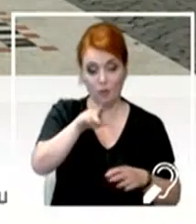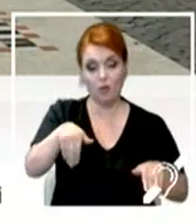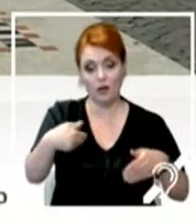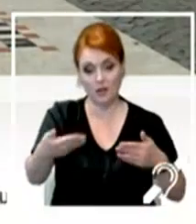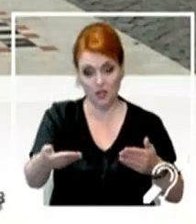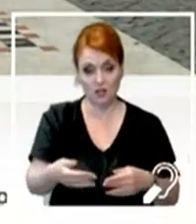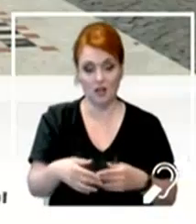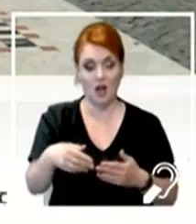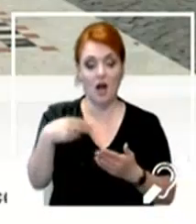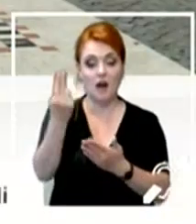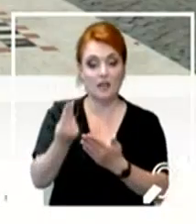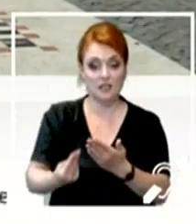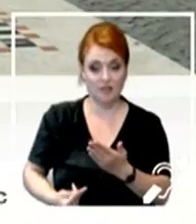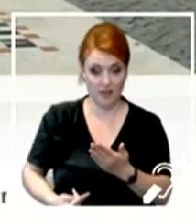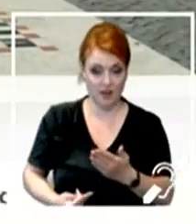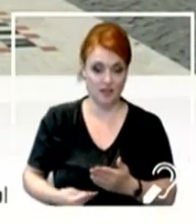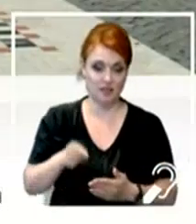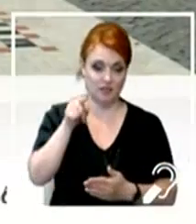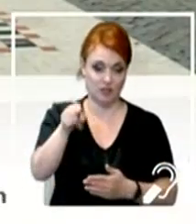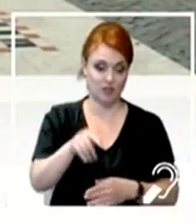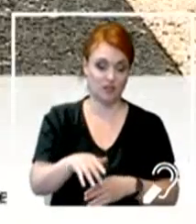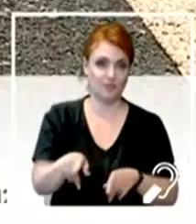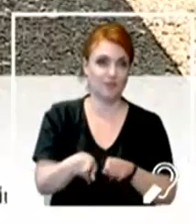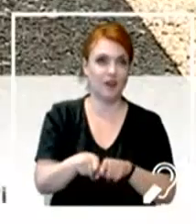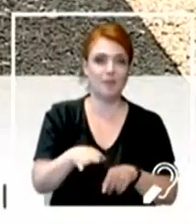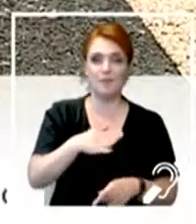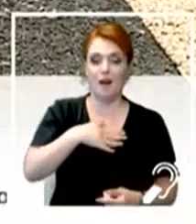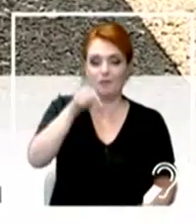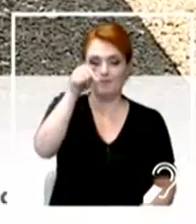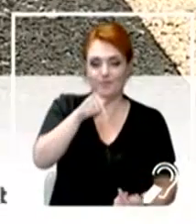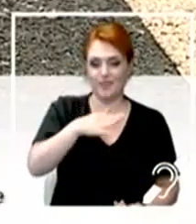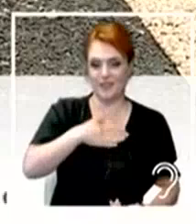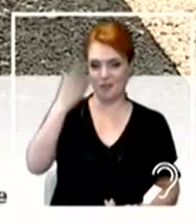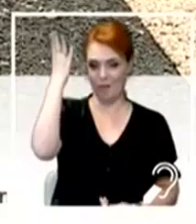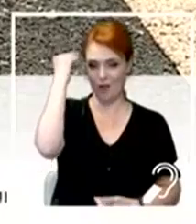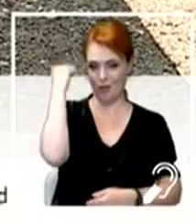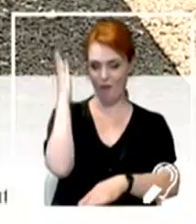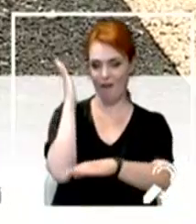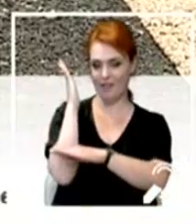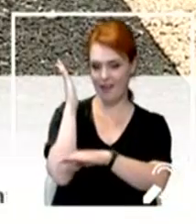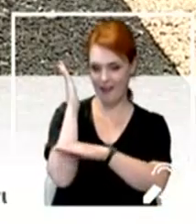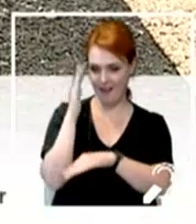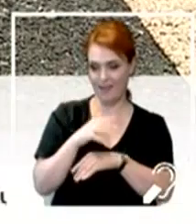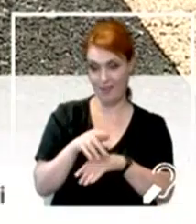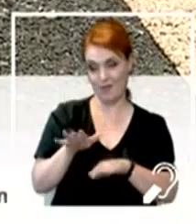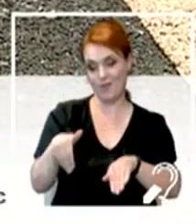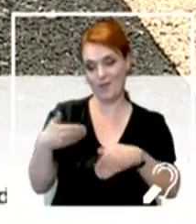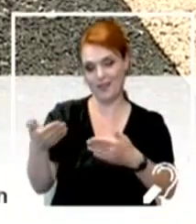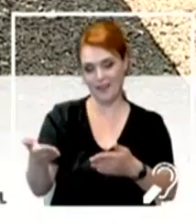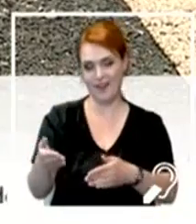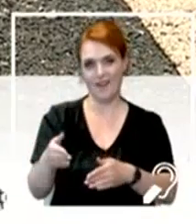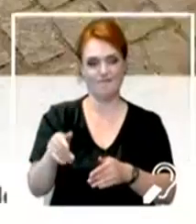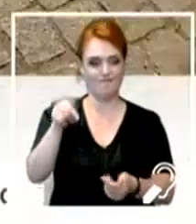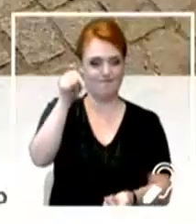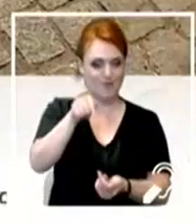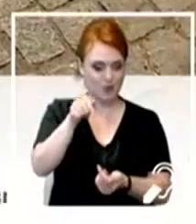acest spațiu, cu scopul de a transforma Pomul Vieții dintr-un logo care este plasat pe podea într-o experiență,